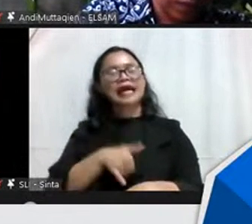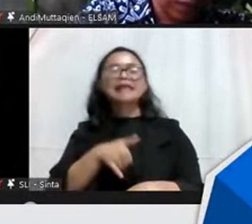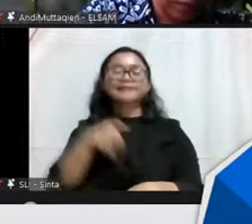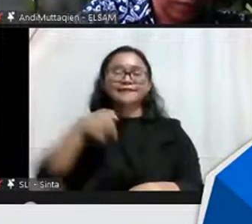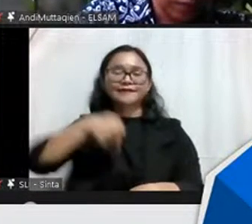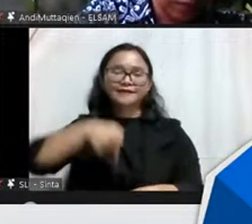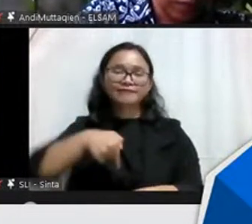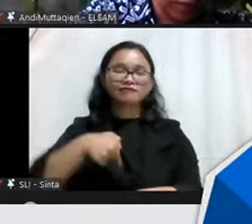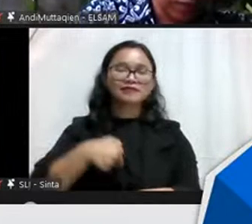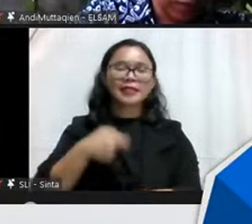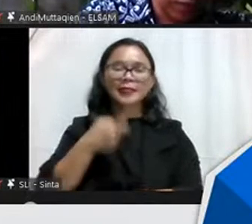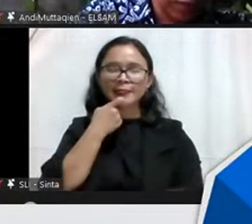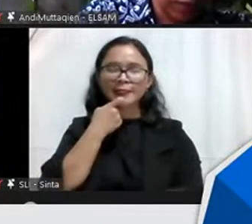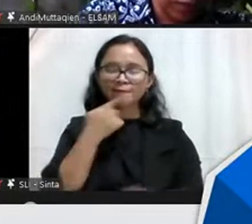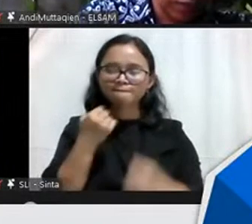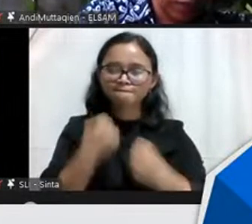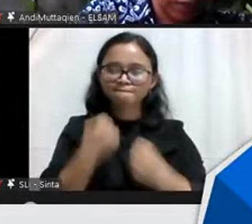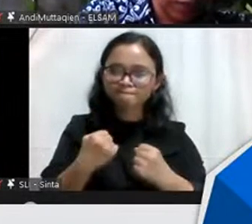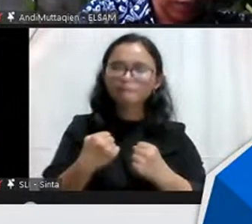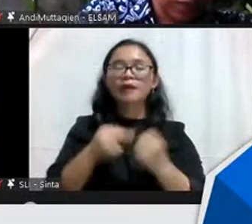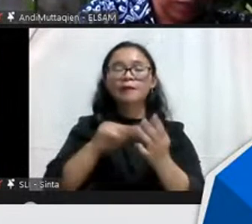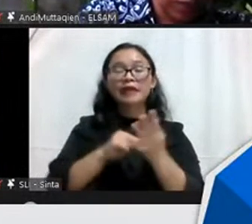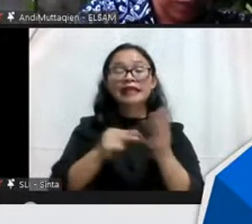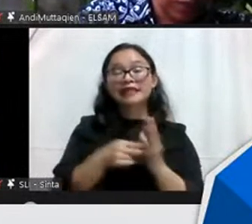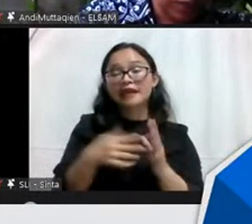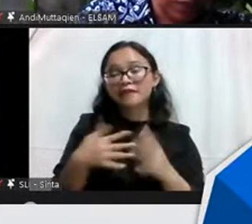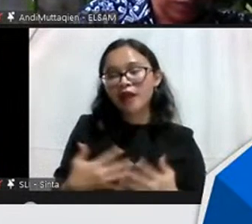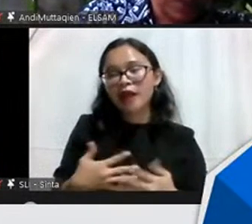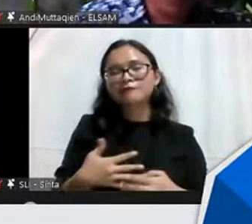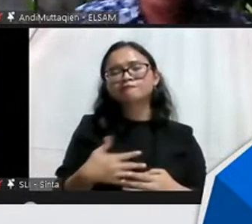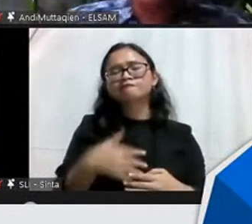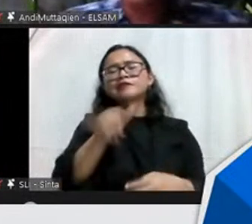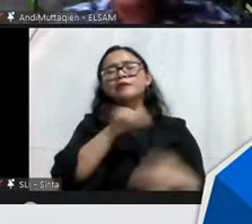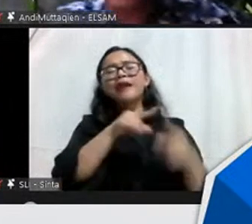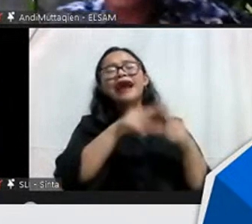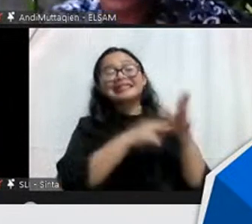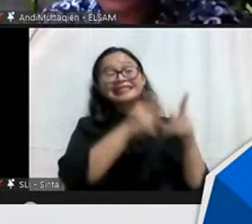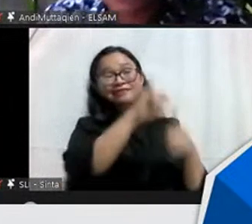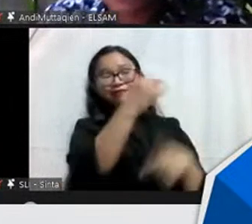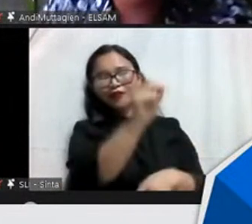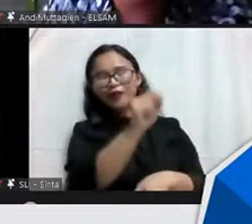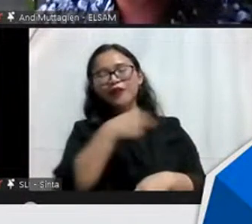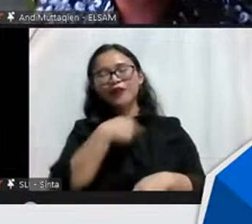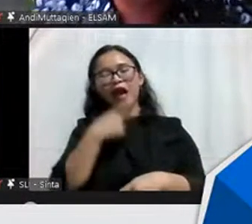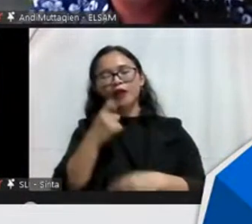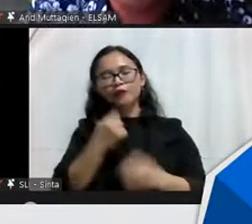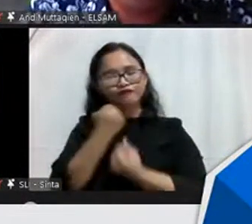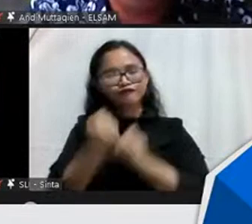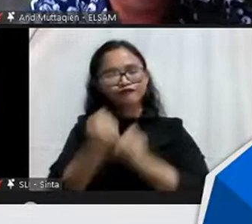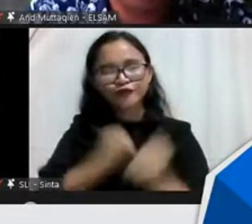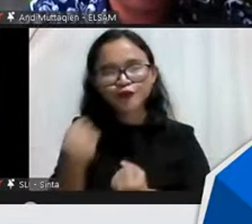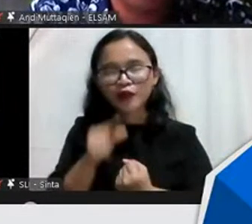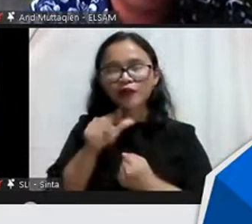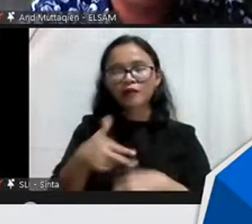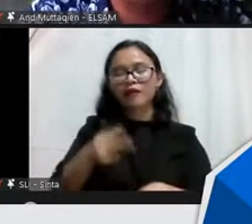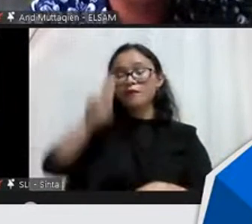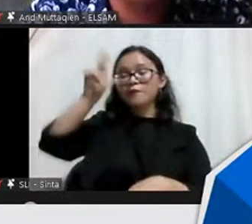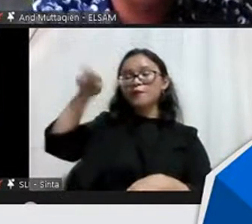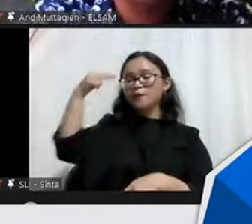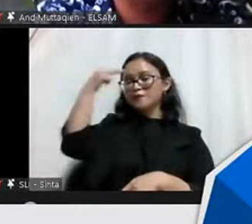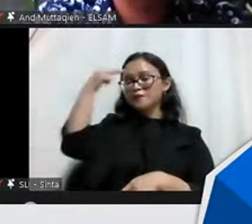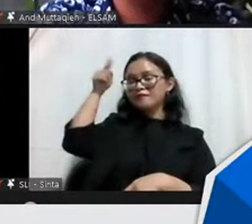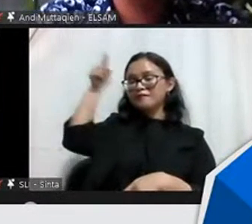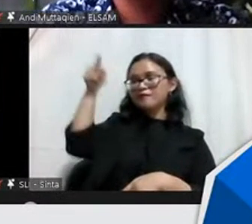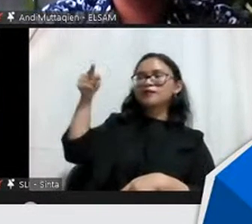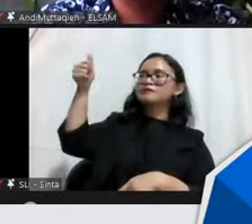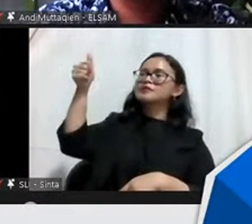fundamental kita harus sama-sama mendorong saya kira ya Bangi ya untuk kemudian memperjuangkan ini agar negara betul-betul respectek dan mengadopsi